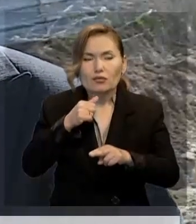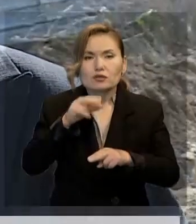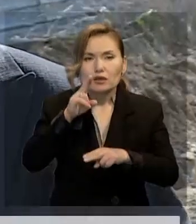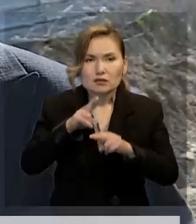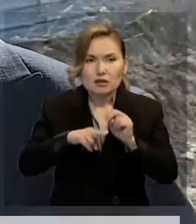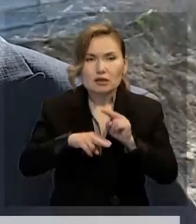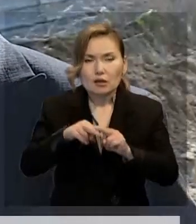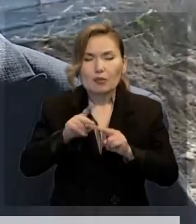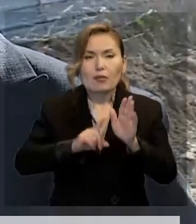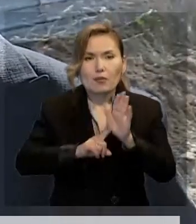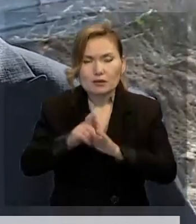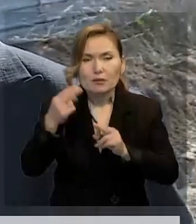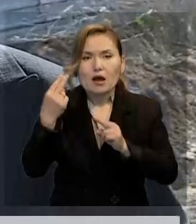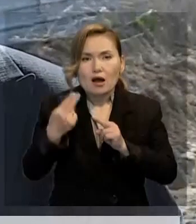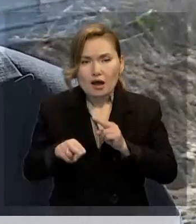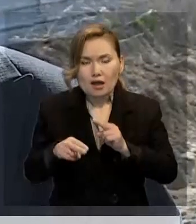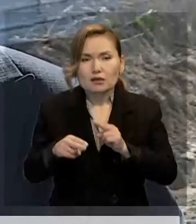жылы аяқтауға қаржат